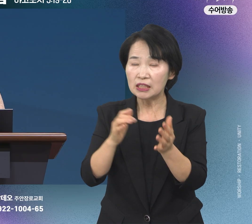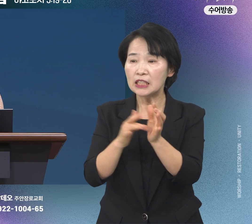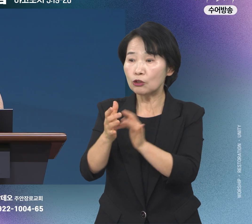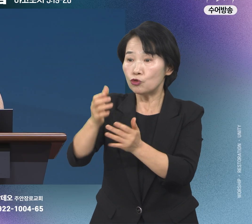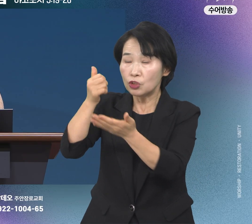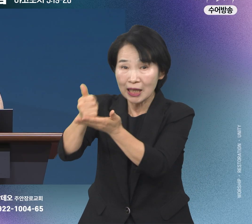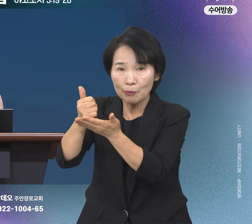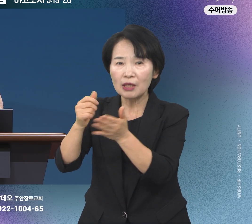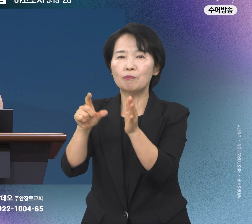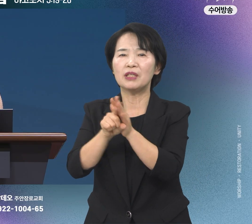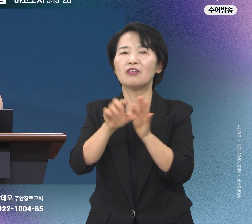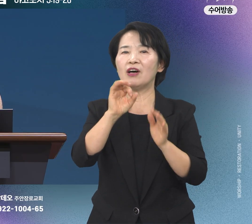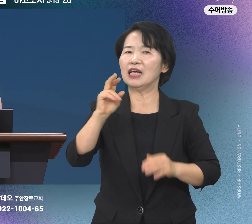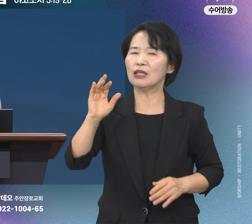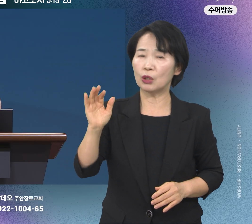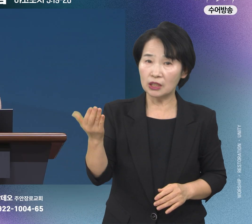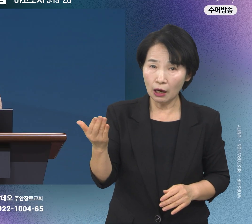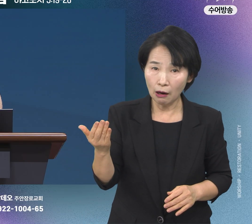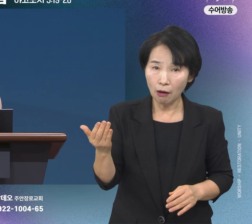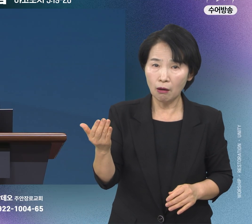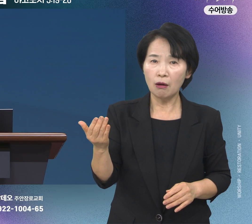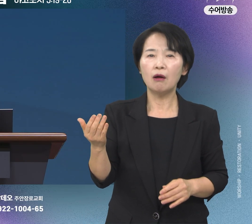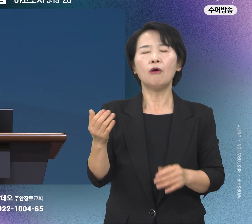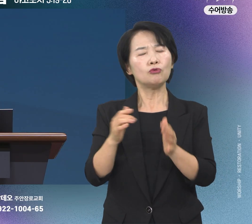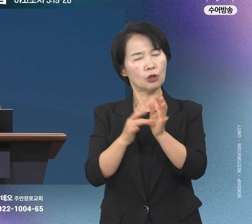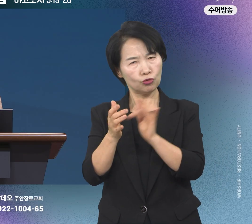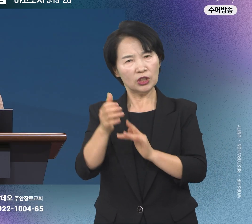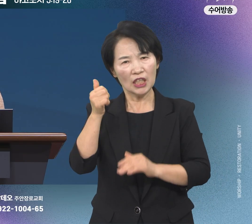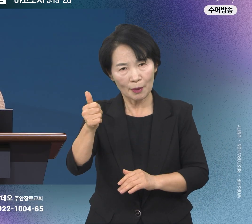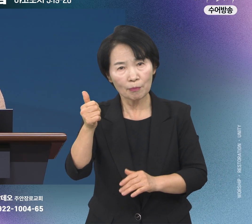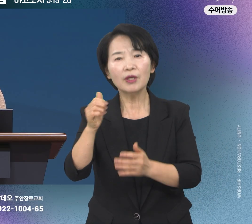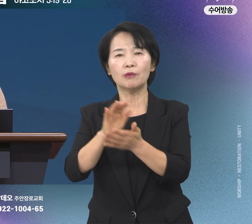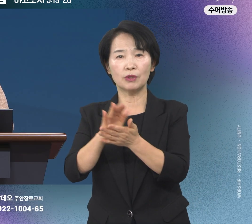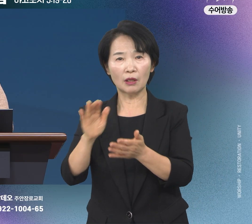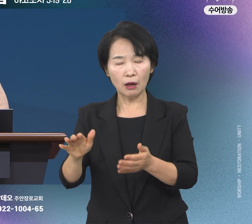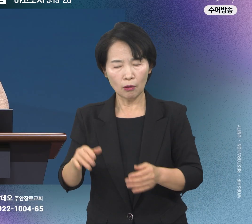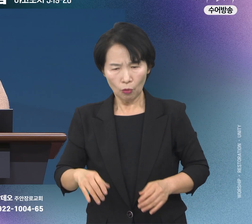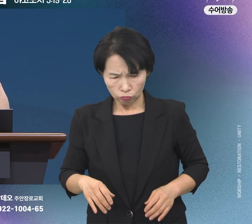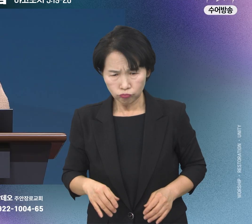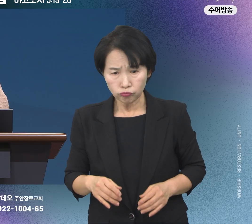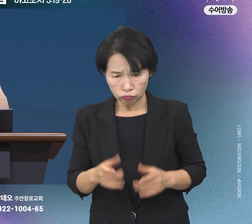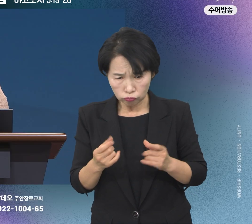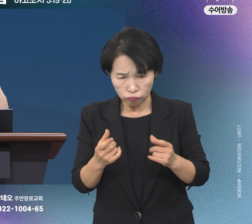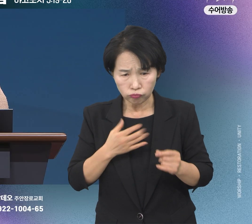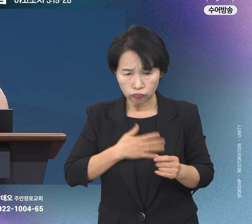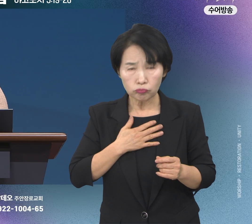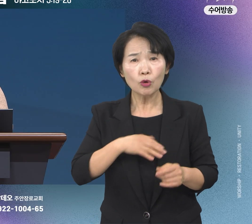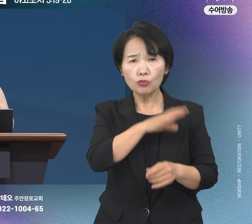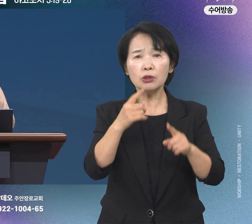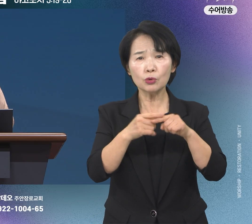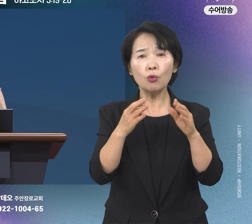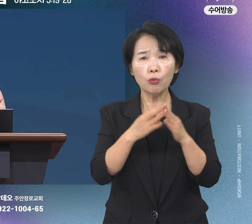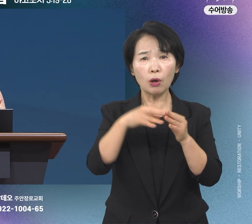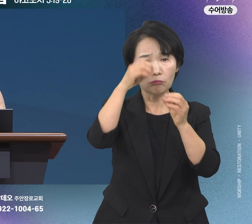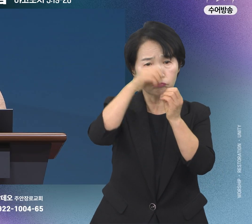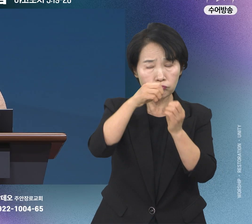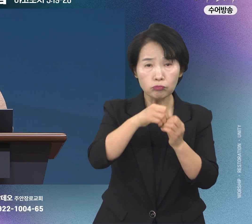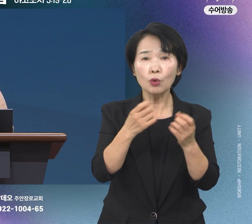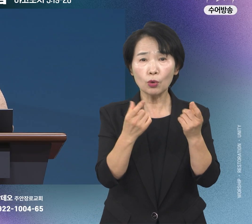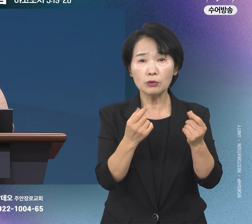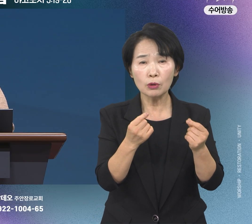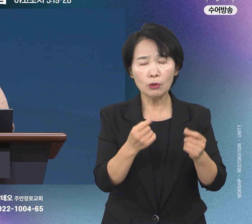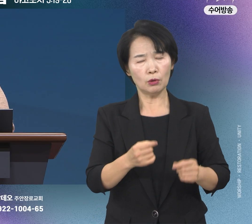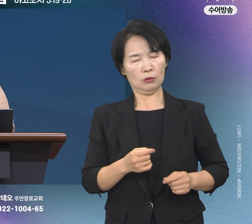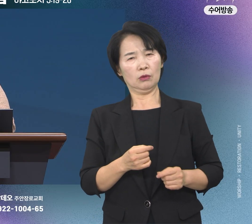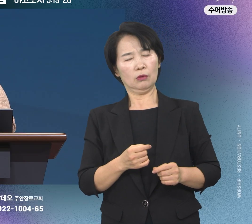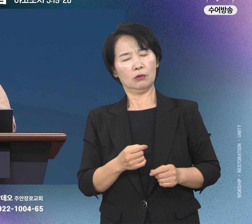보배로운 산 돌이신 예수님을 가리키는 말입니다. 근데 이건 실은 정통교회에서도 이야기하는 부분이거든요. 신천지에서 이런